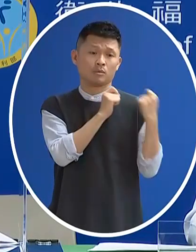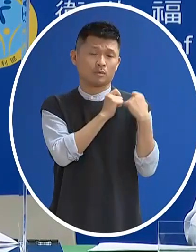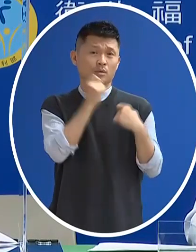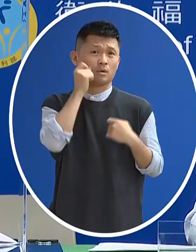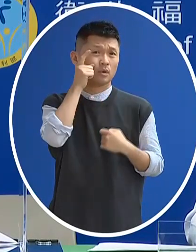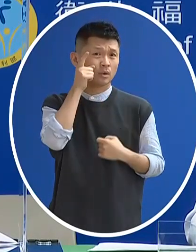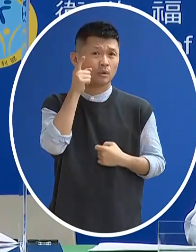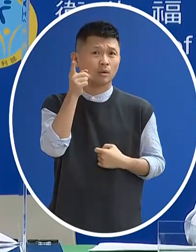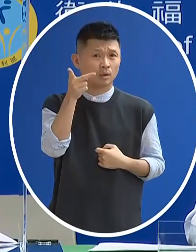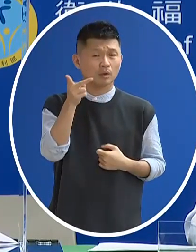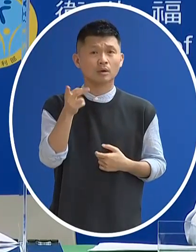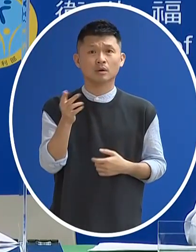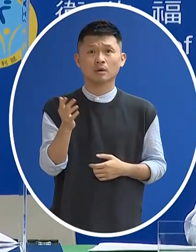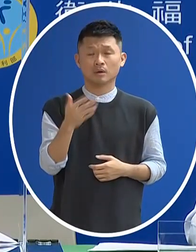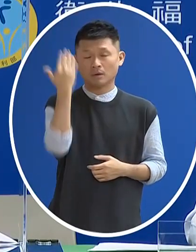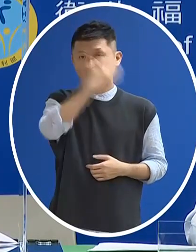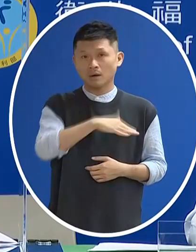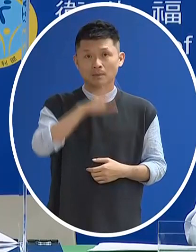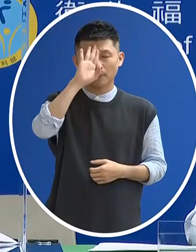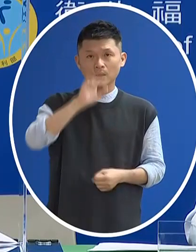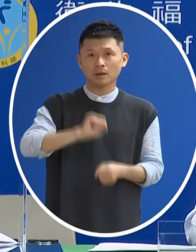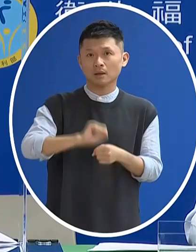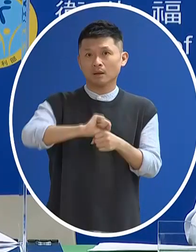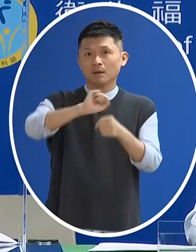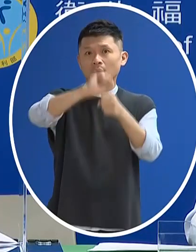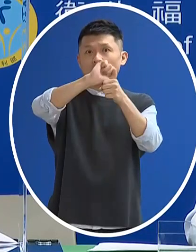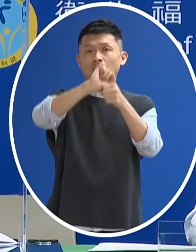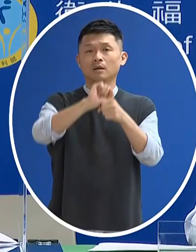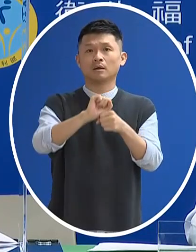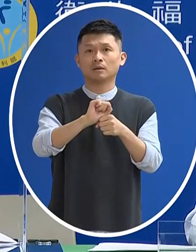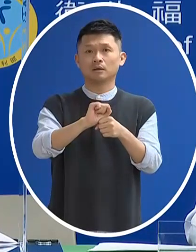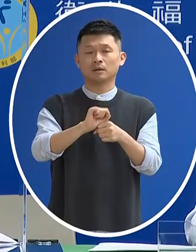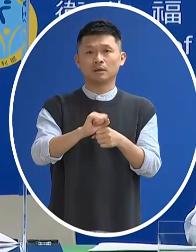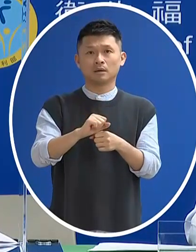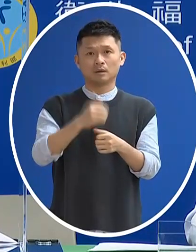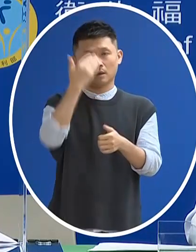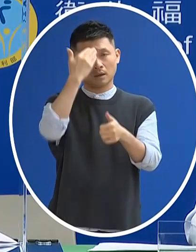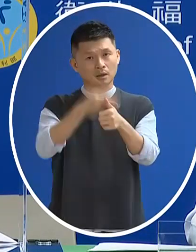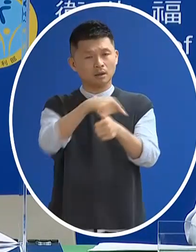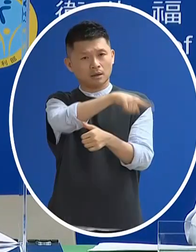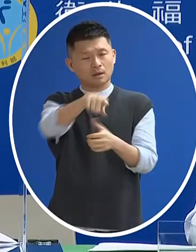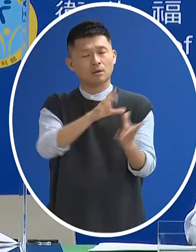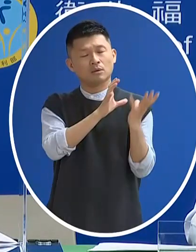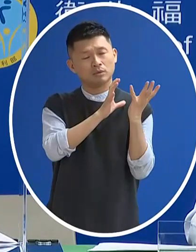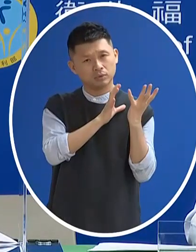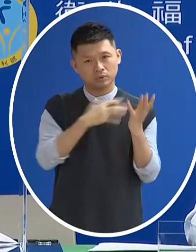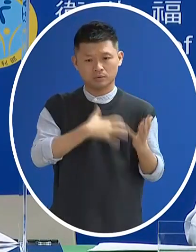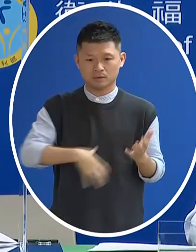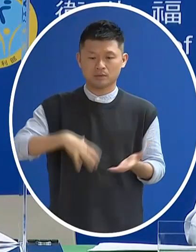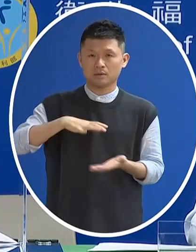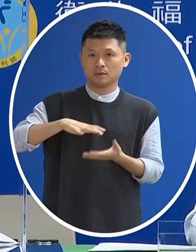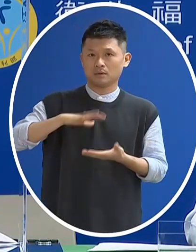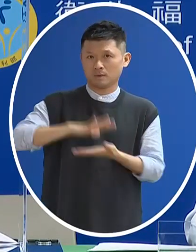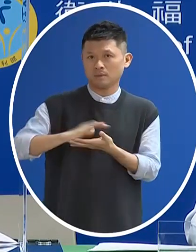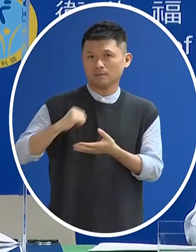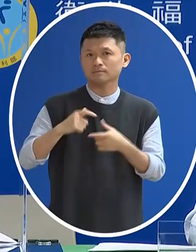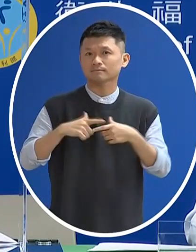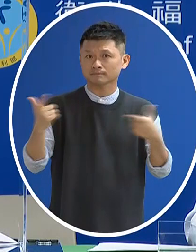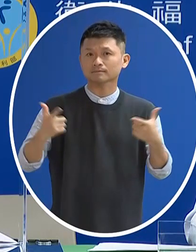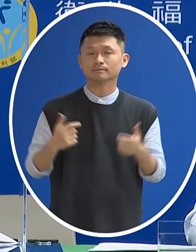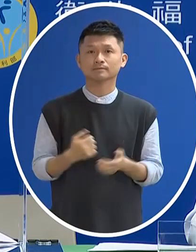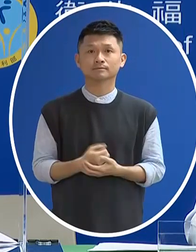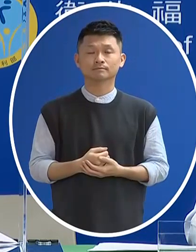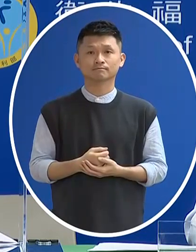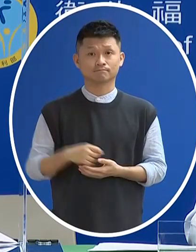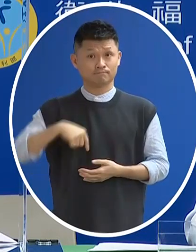多月突然大量增加的确诊病人，更是造成医护团队成员非常大的身心压力，大家